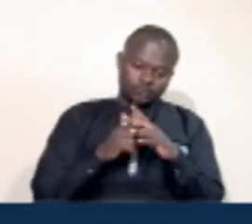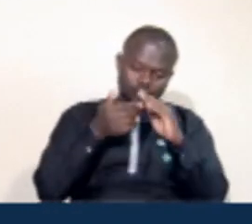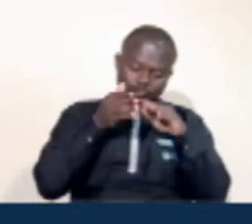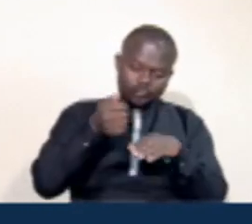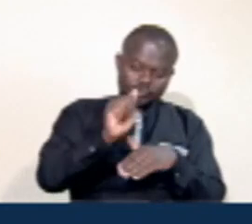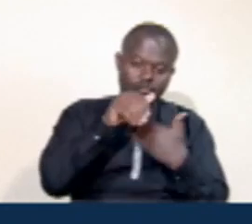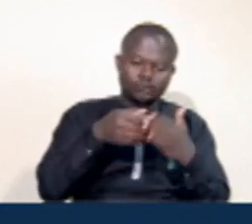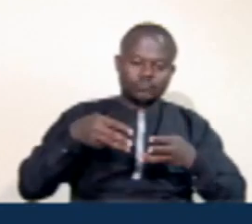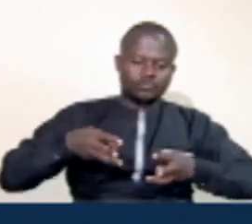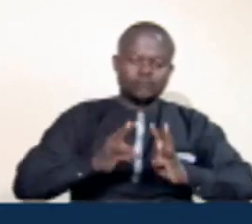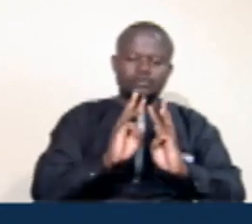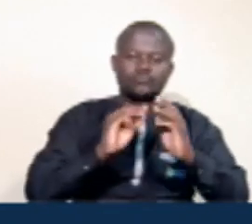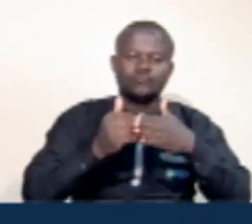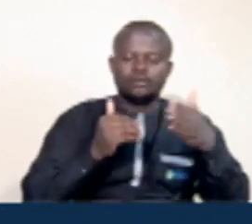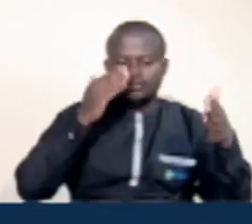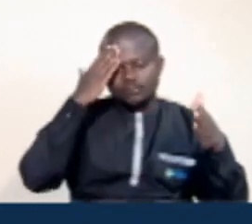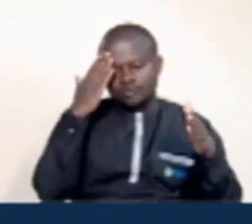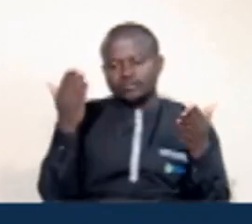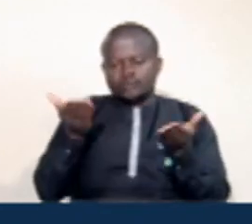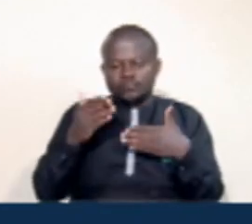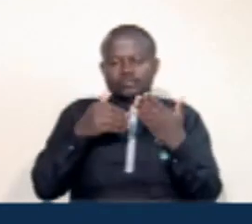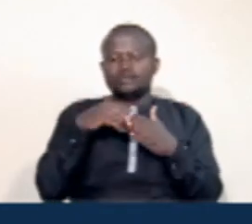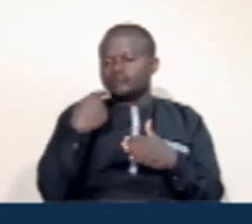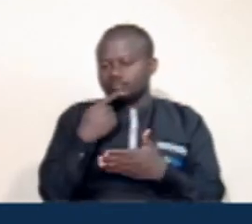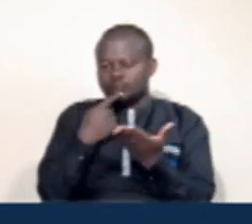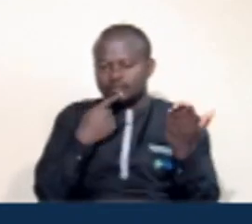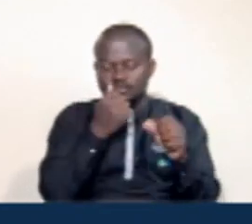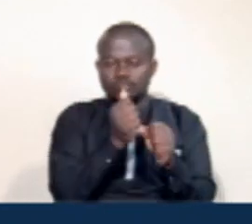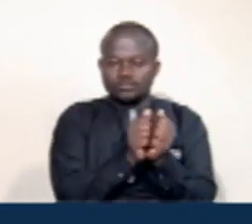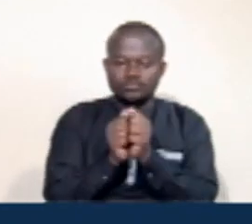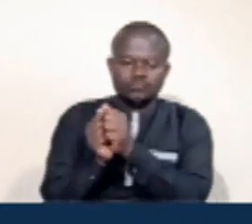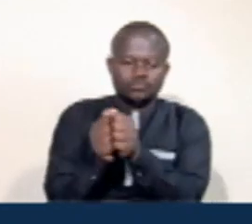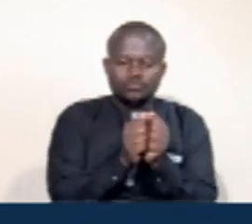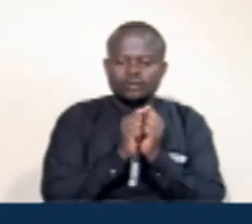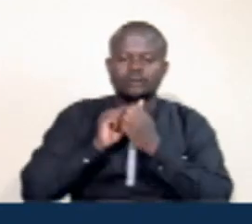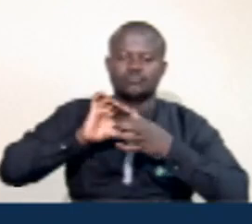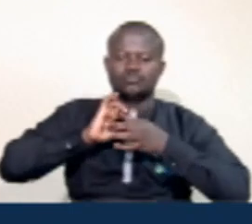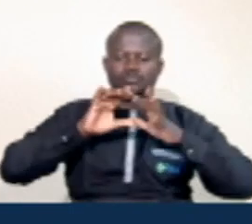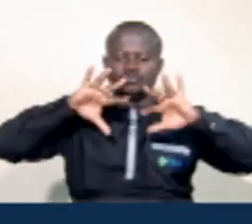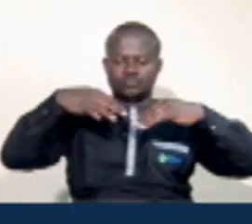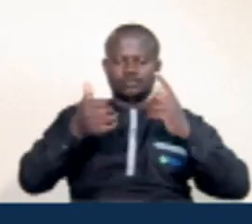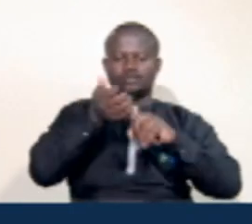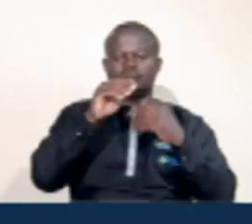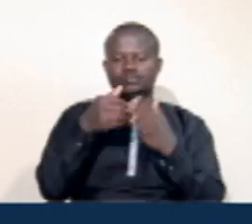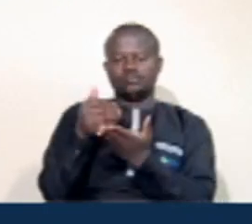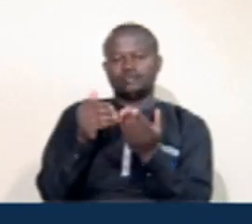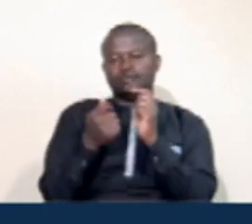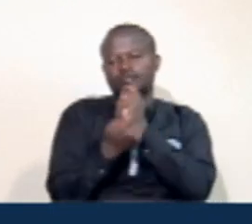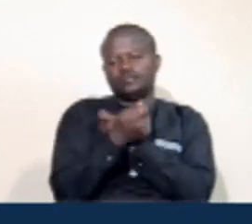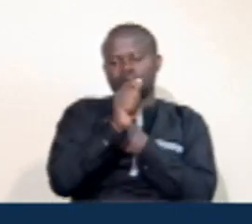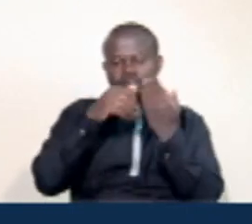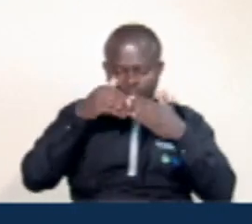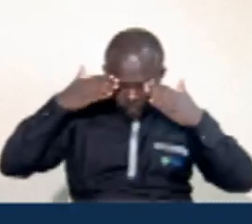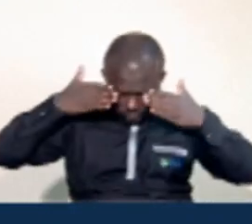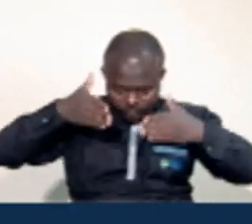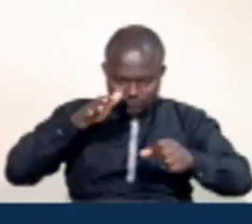ugitike ubwo buryo rwo kumanza kumenya aho uri ukamenya uri we ukamenya wo mukorana ukamenya wo mwafatikanye kugera ku mpinduka uyu munsi urebye n'ibyo twagarutseho